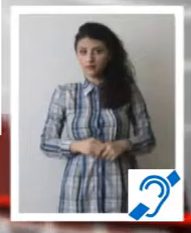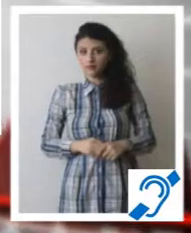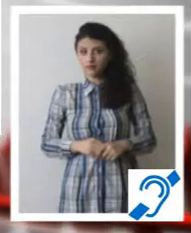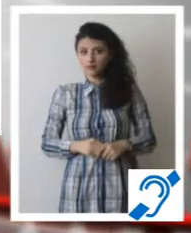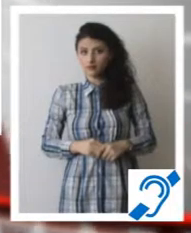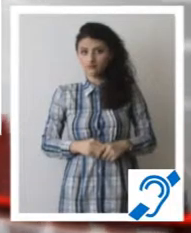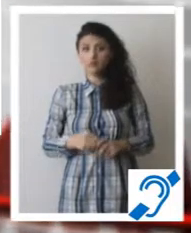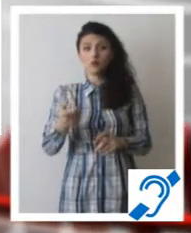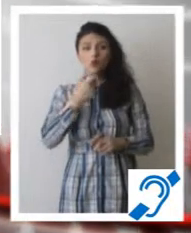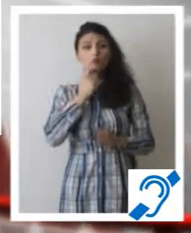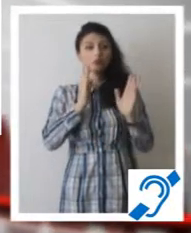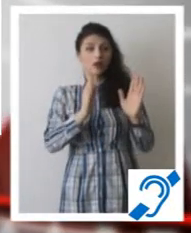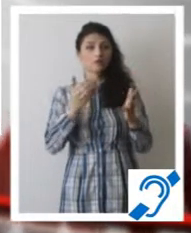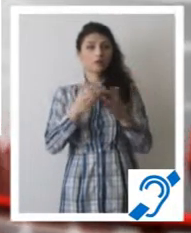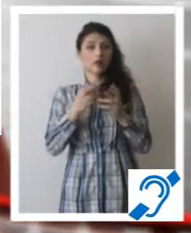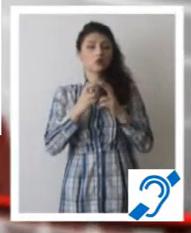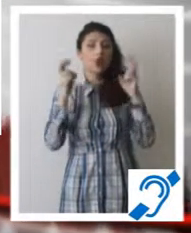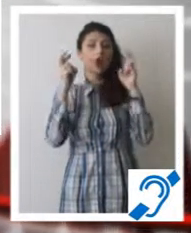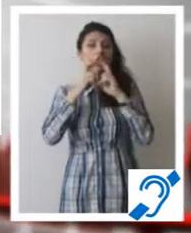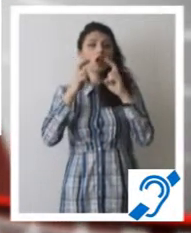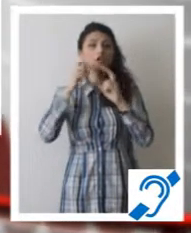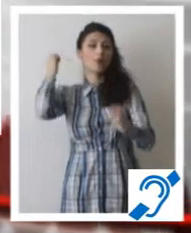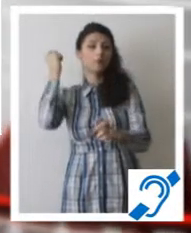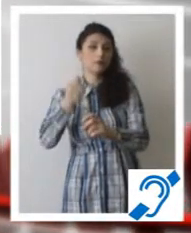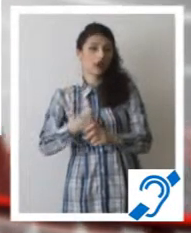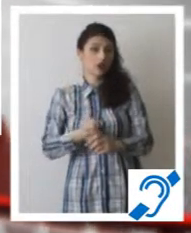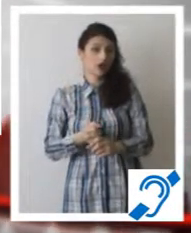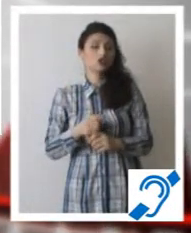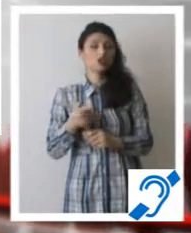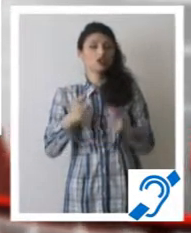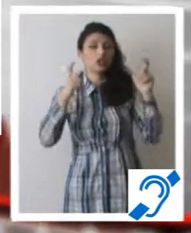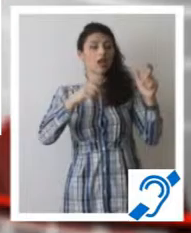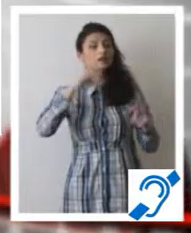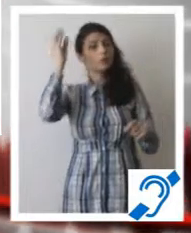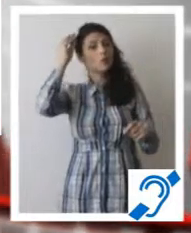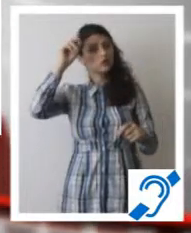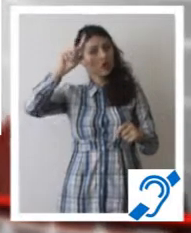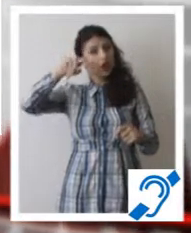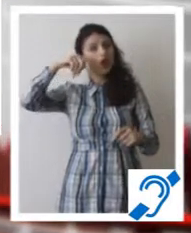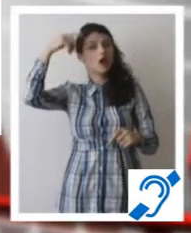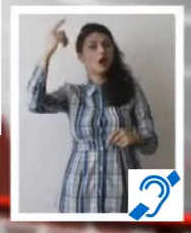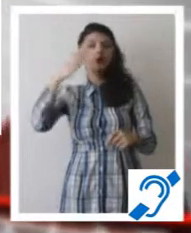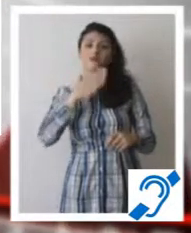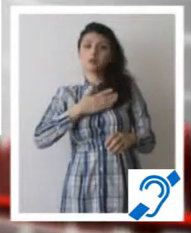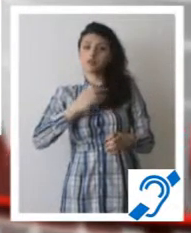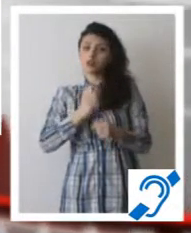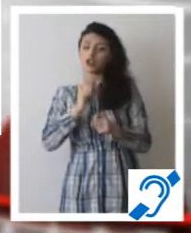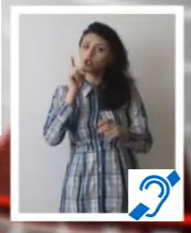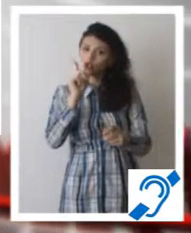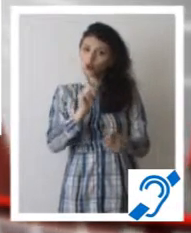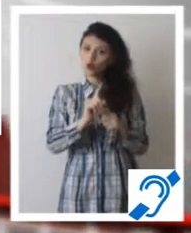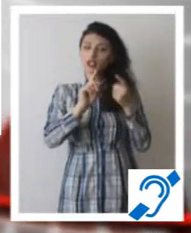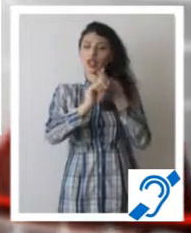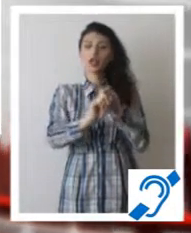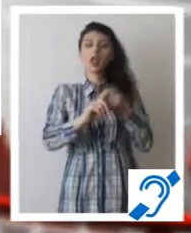actualmente anul acesta electromecanic, și clasa de profesională anul viitor, care o să fie tot din